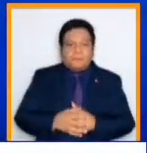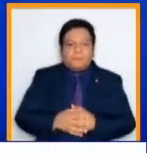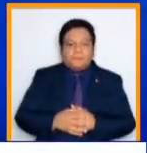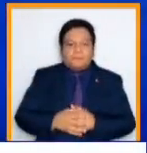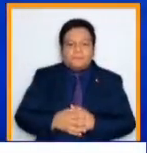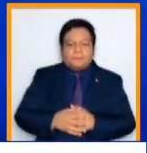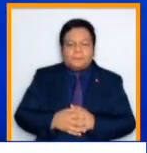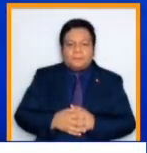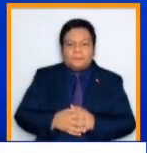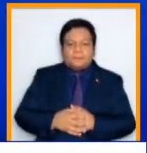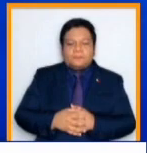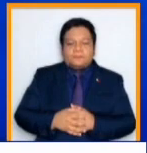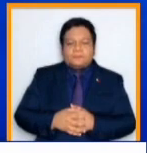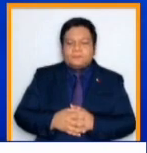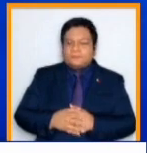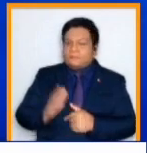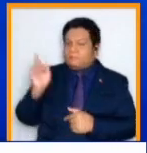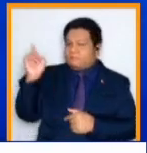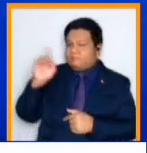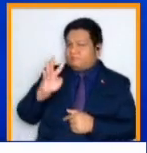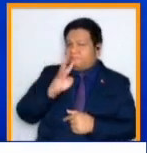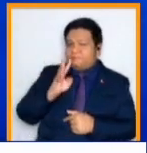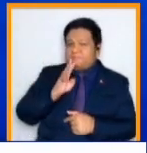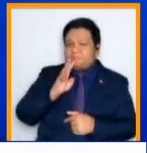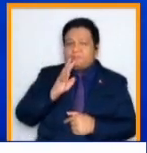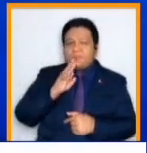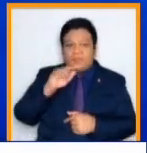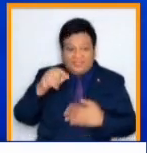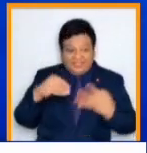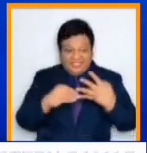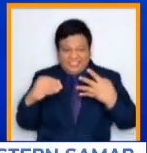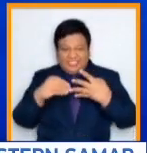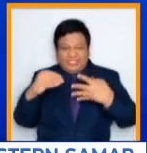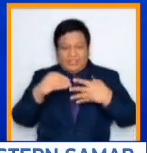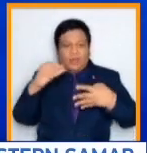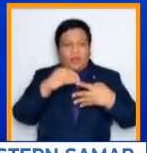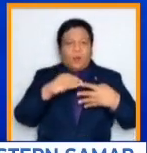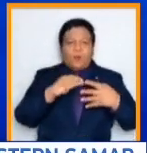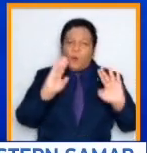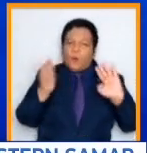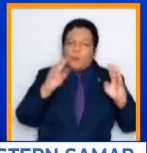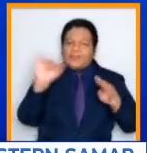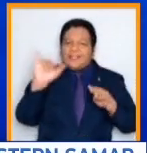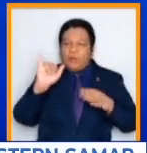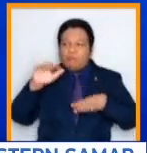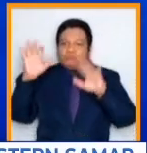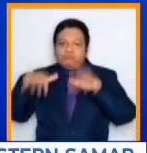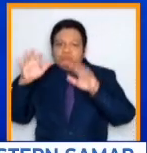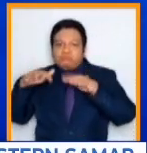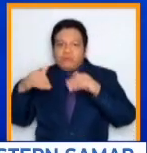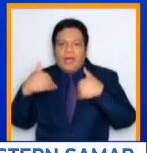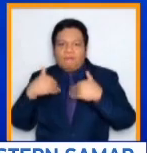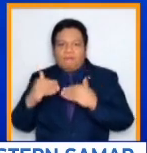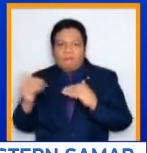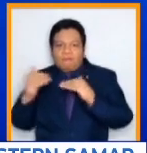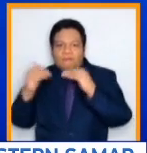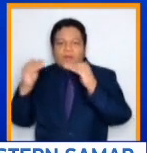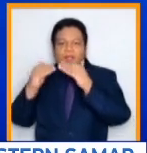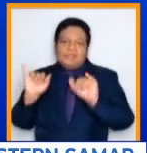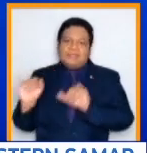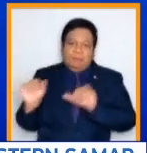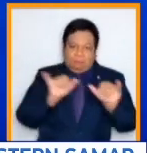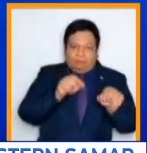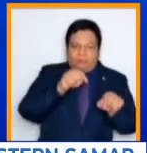Isipin nyo lang, parang bagyo, may signal number 1 tayo kung may bagyo, nagsasabi pag-asa. Ito'y magiging apat na alert level ang magdedetermine ng